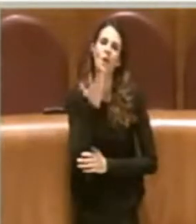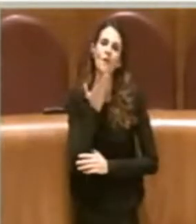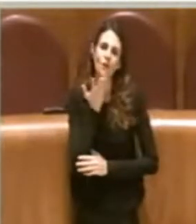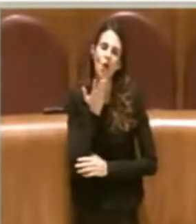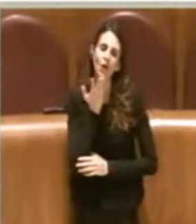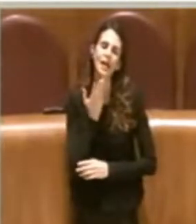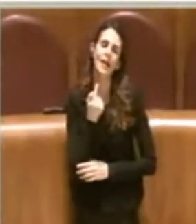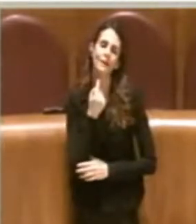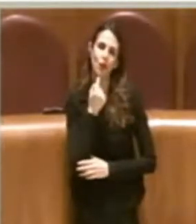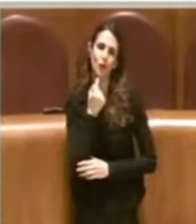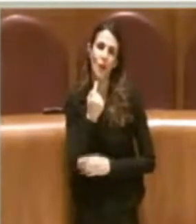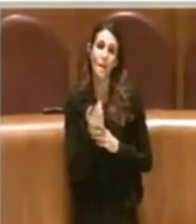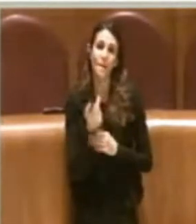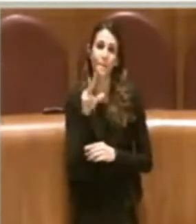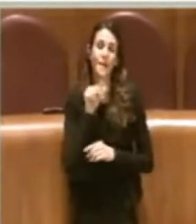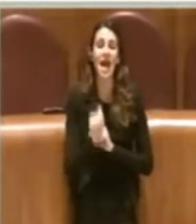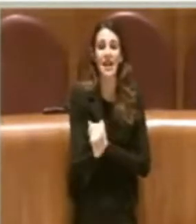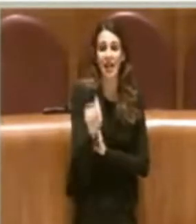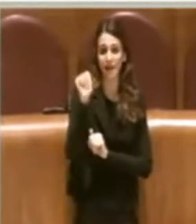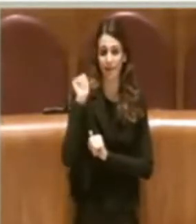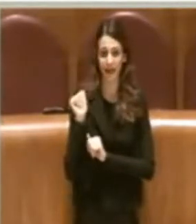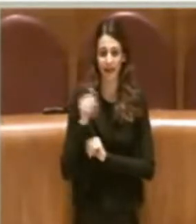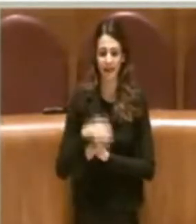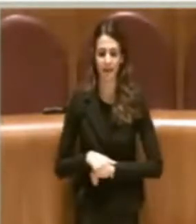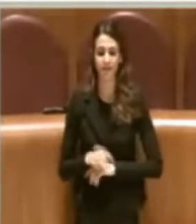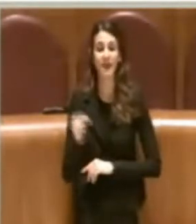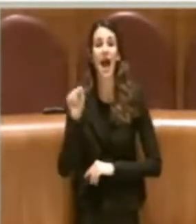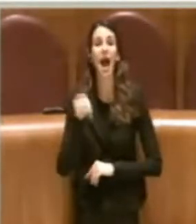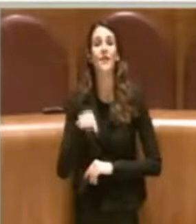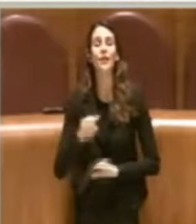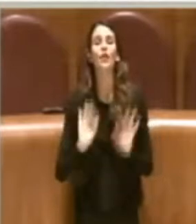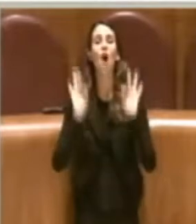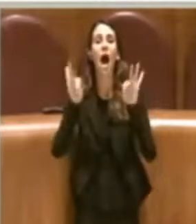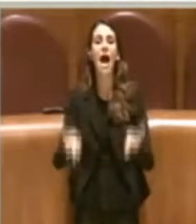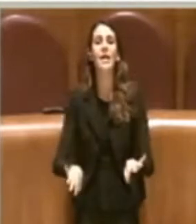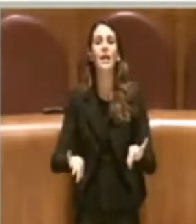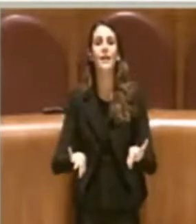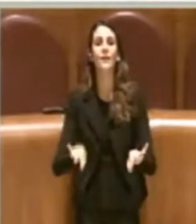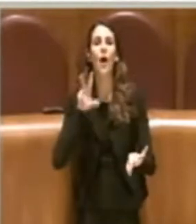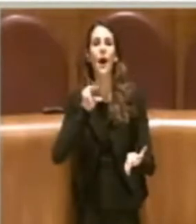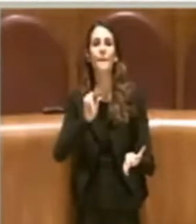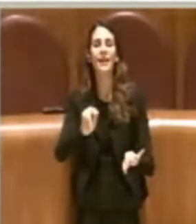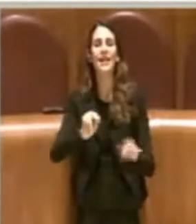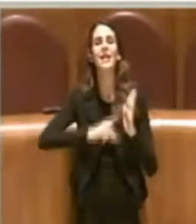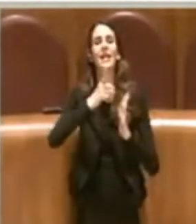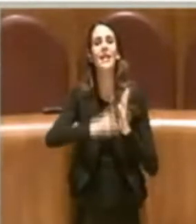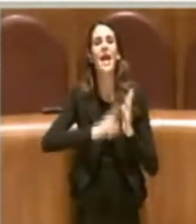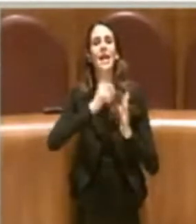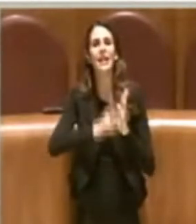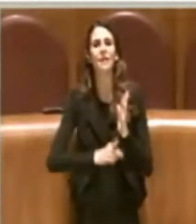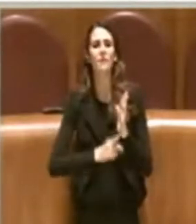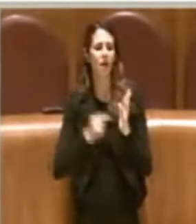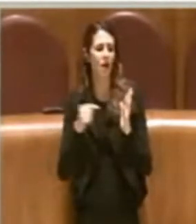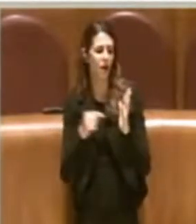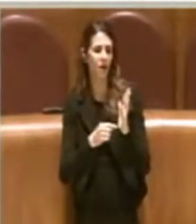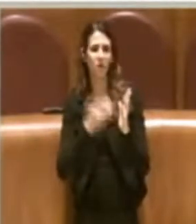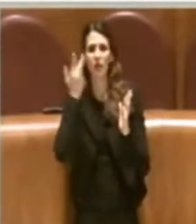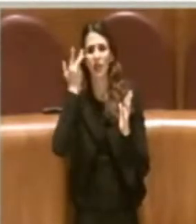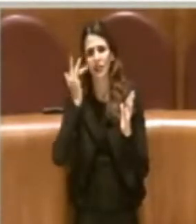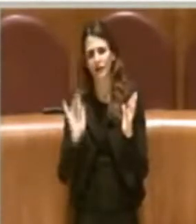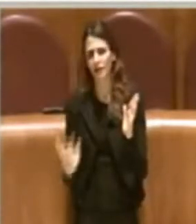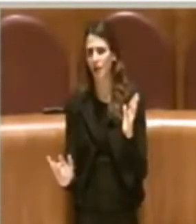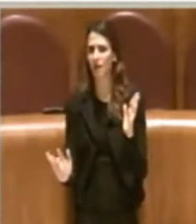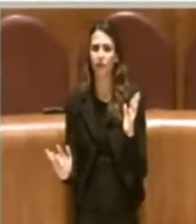doverosa premessa e arrivo subito alla delibera, che di fatto è una delibera molto semplice perché